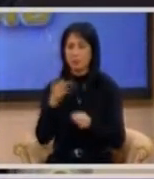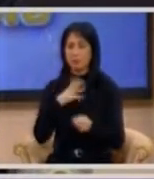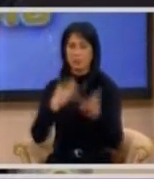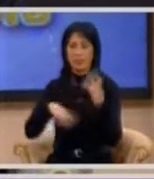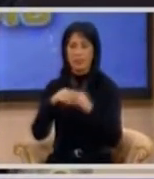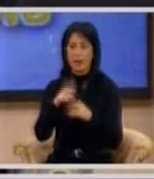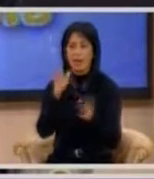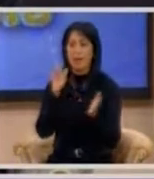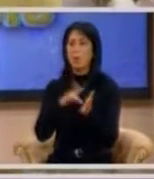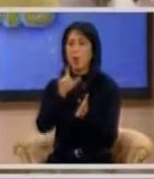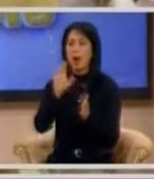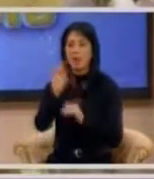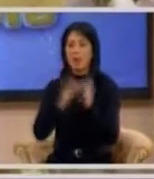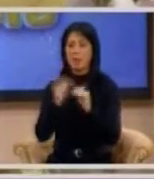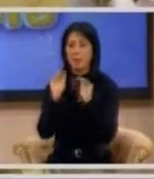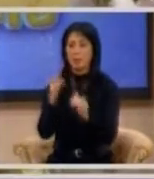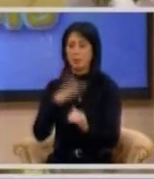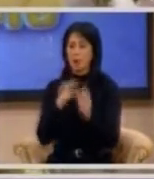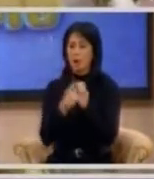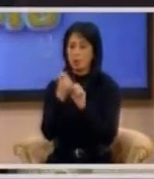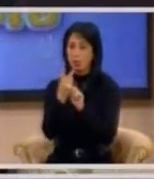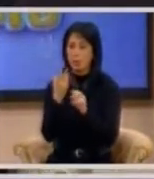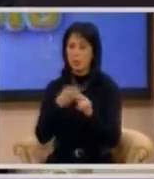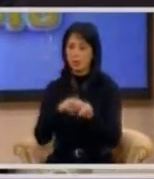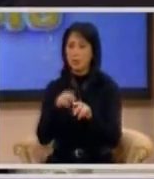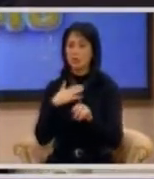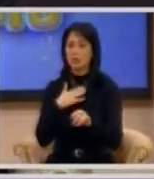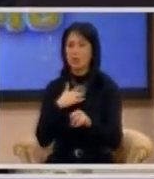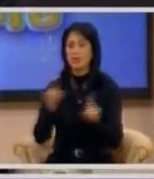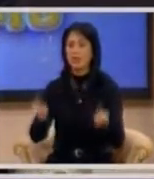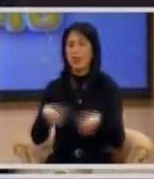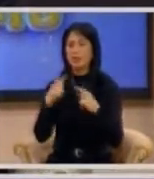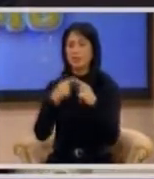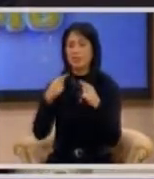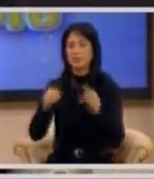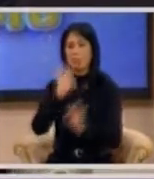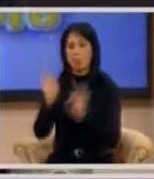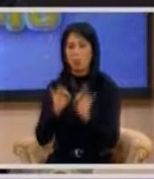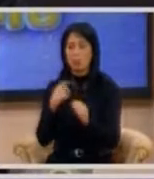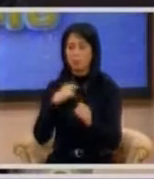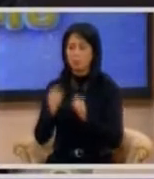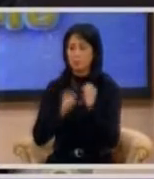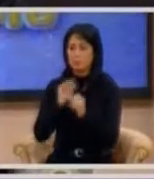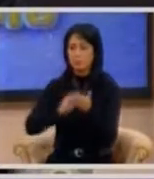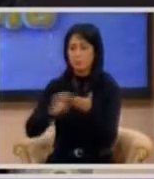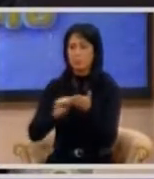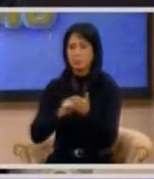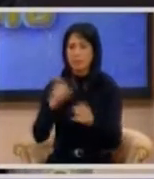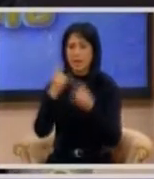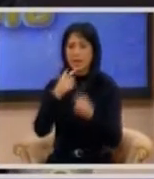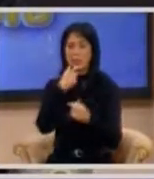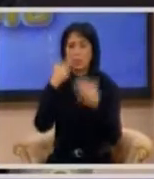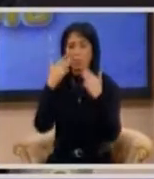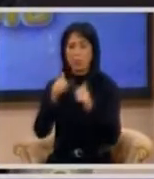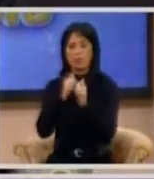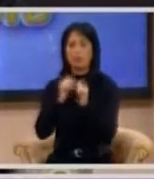ყველასთვის ხელმისაწვდომი ყოფილიყო 112. ამისთვის ჩვენ ვახორციელებთ სხვადასხვა პროექტებს ამ შესახებ ტელემაყურებელსაც ხშირად